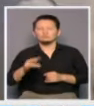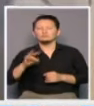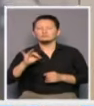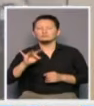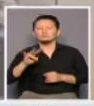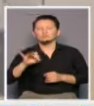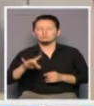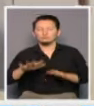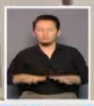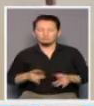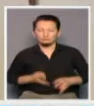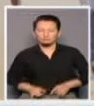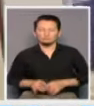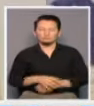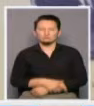района.